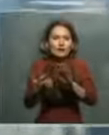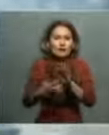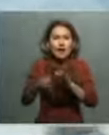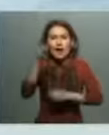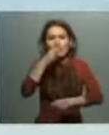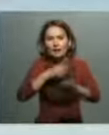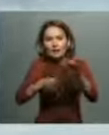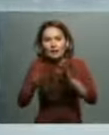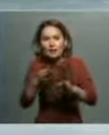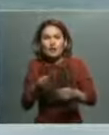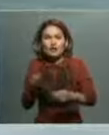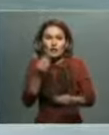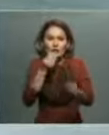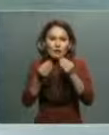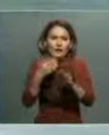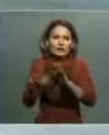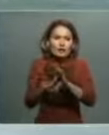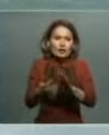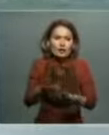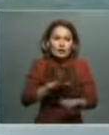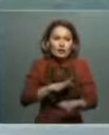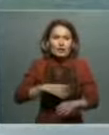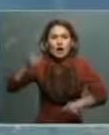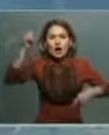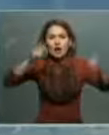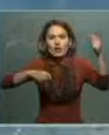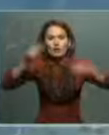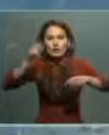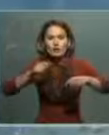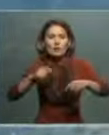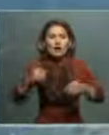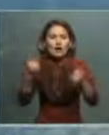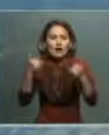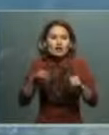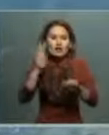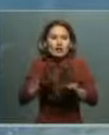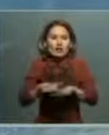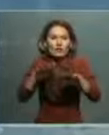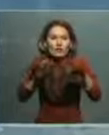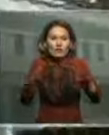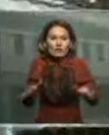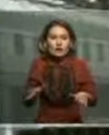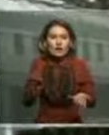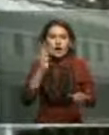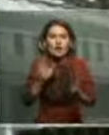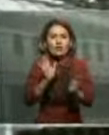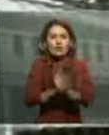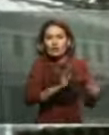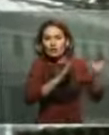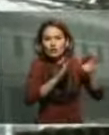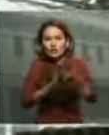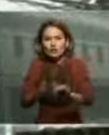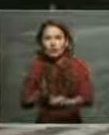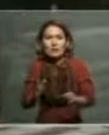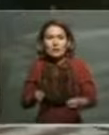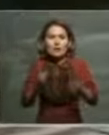пен бірінші қажетті заттар да тапшы. Жағдайда алдағы күндері нөсер жаңбыр жауады деген болжам ұшықтырып отыр. Себебі лай көшкіні қаупі бар. Оған қоса